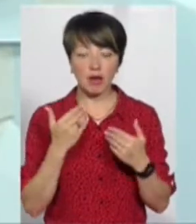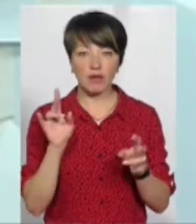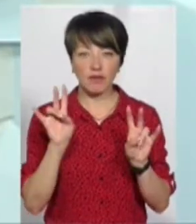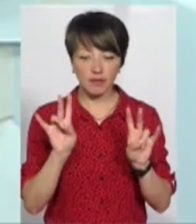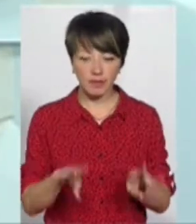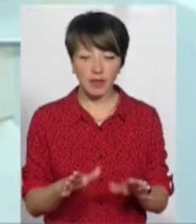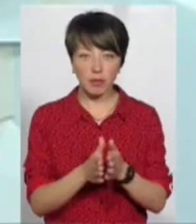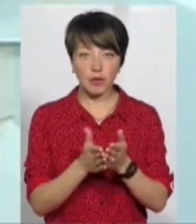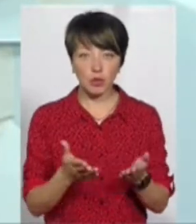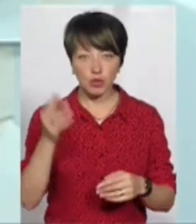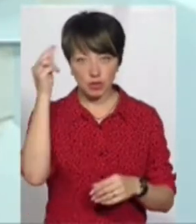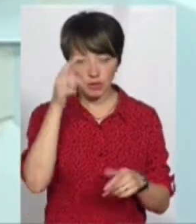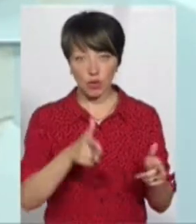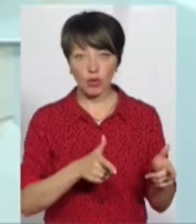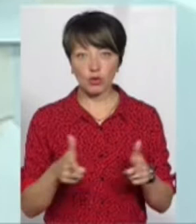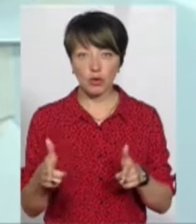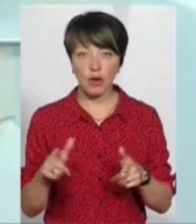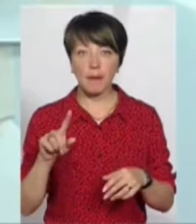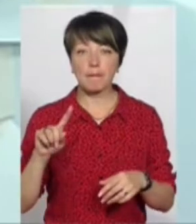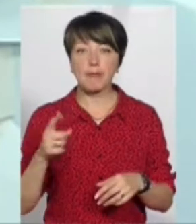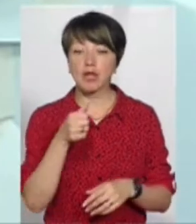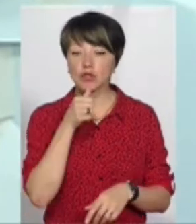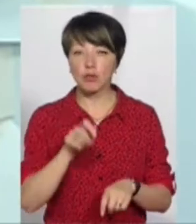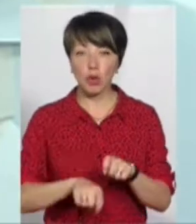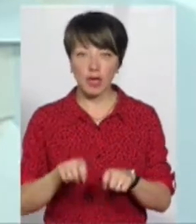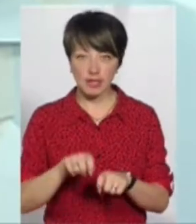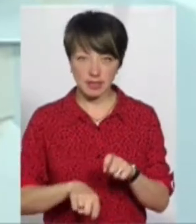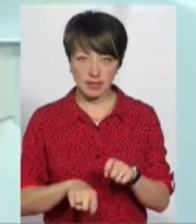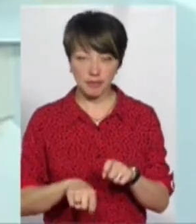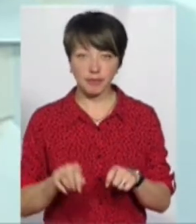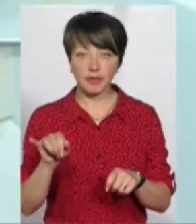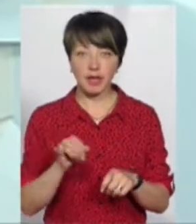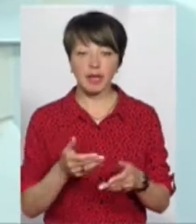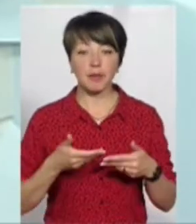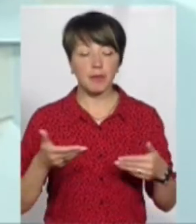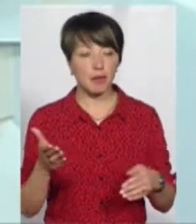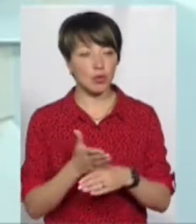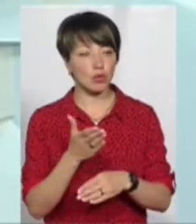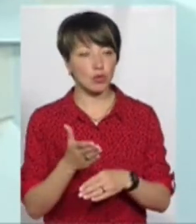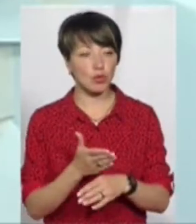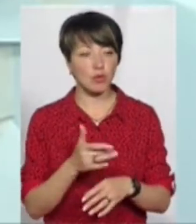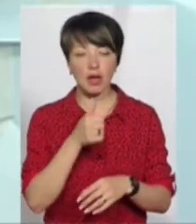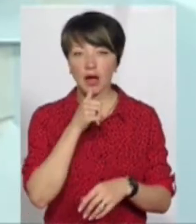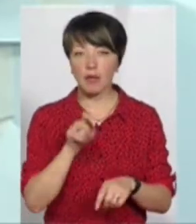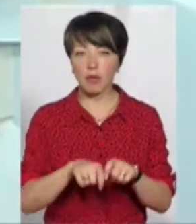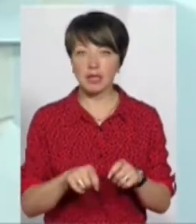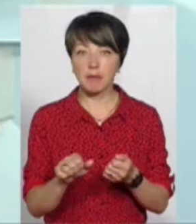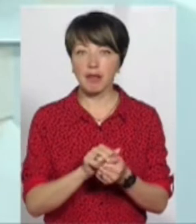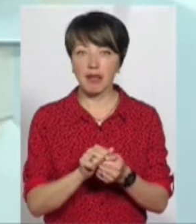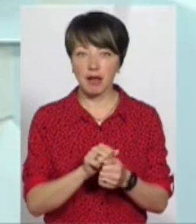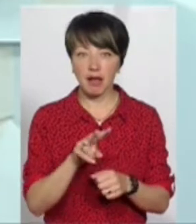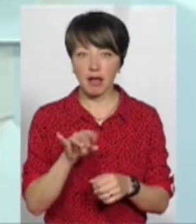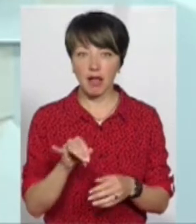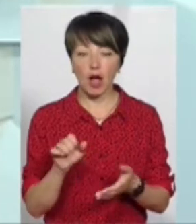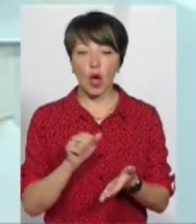статичних підручників готових, тобто вони першопрохідці. І ми продукуємо для апробації матеріали,